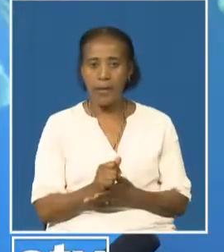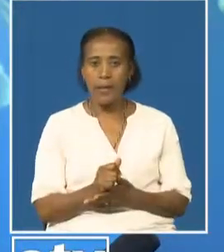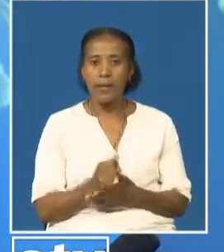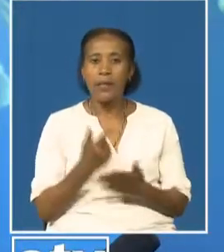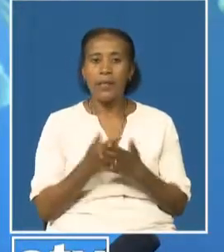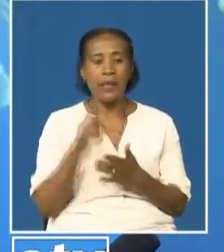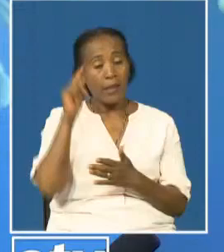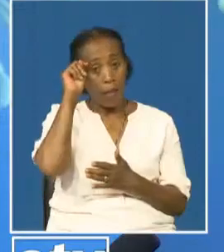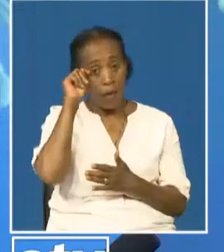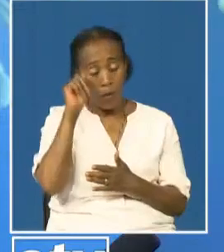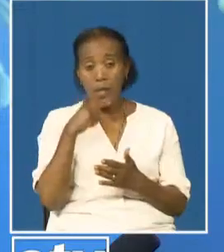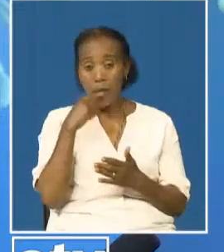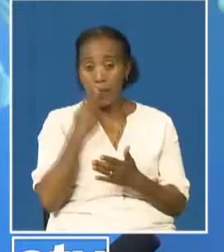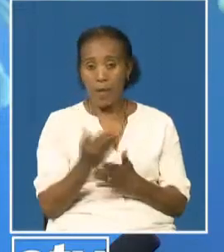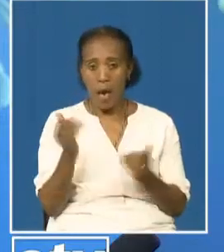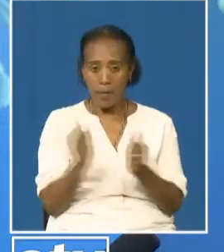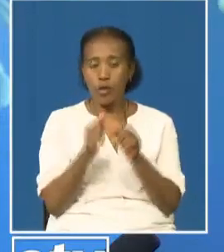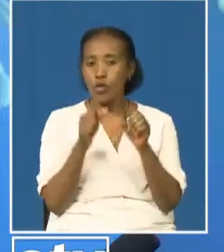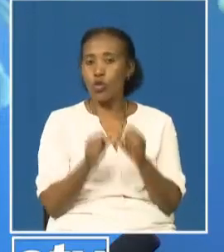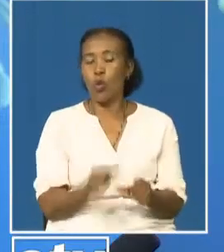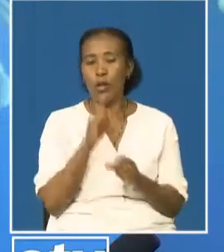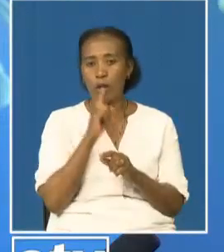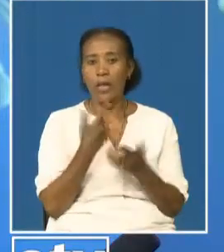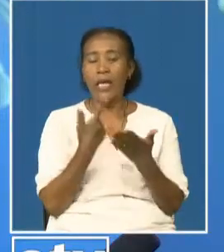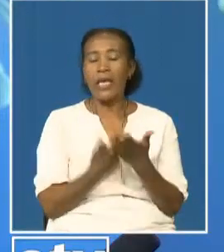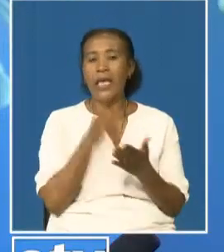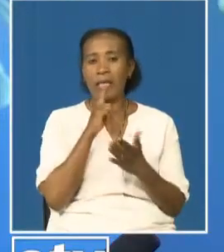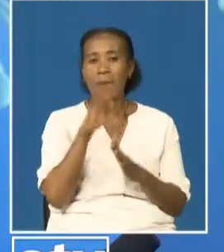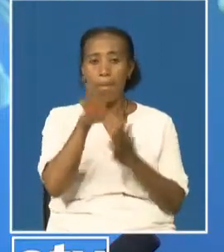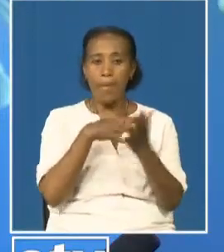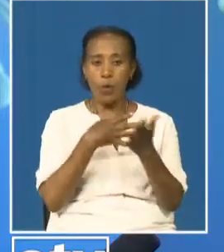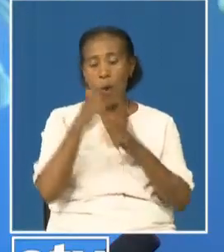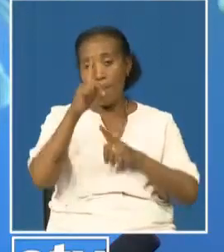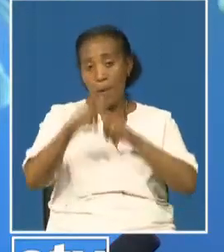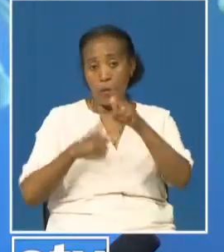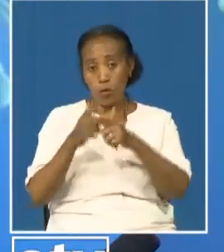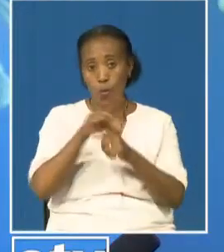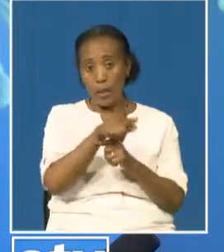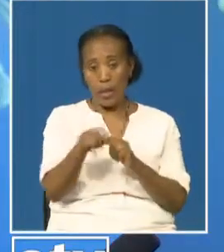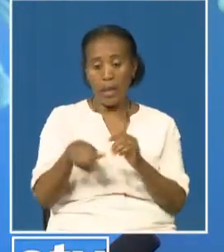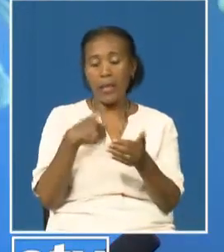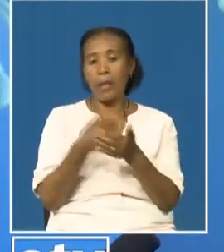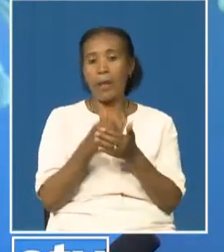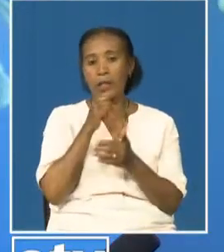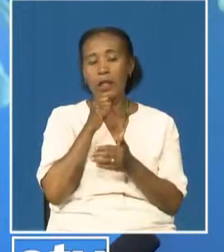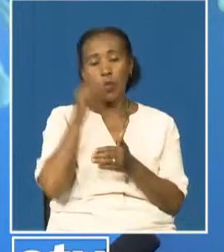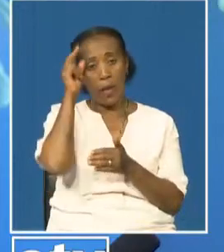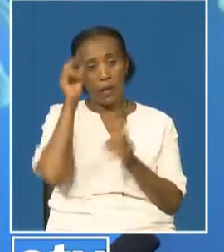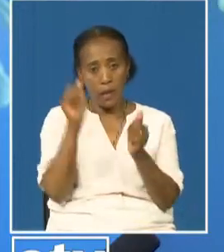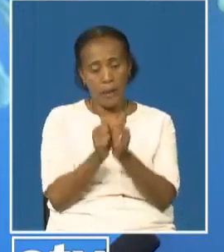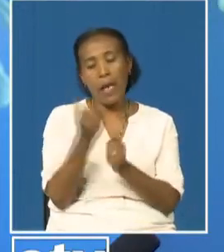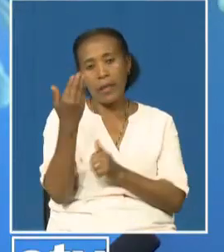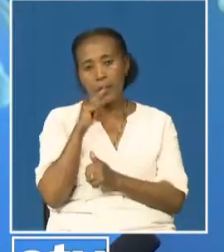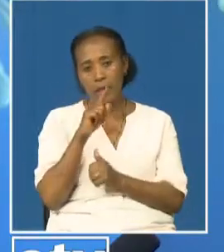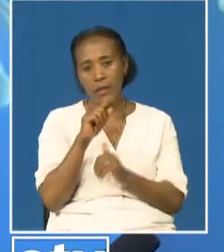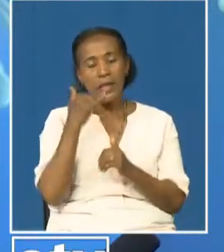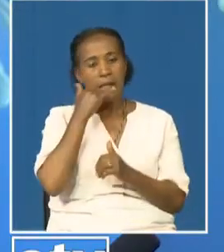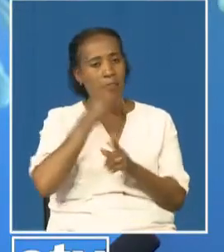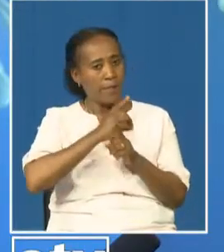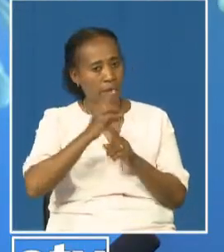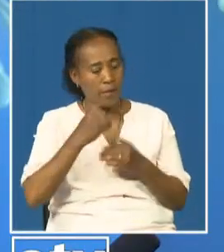እኔ ታምራየው እንደማገኝ ነበርኩኝ አብራችሁ የቆየሁት ይሄንን ፕሮግራም በመልክት ቋንቋ ለእናንተ በማድረስ ቴቱ ባየልኝ አብራን ነበረች